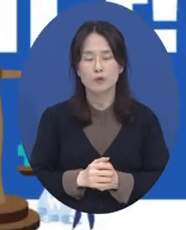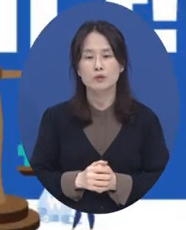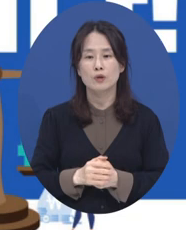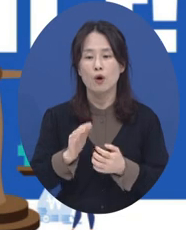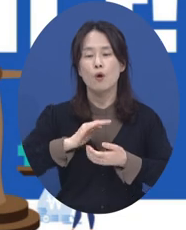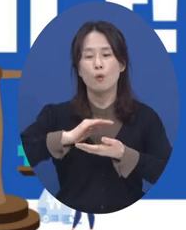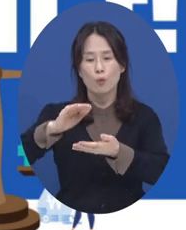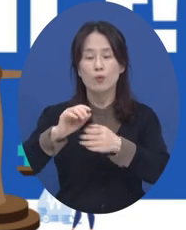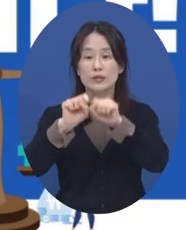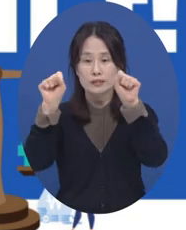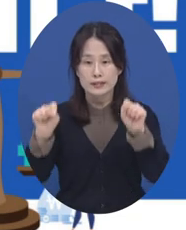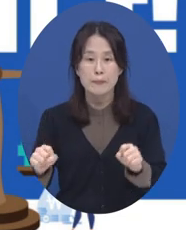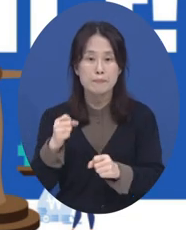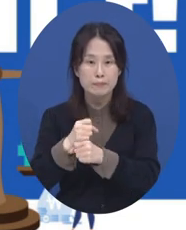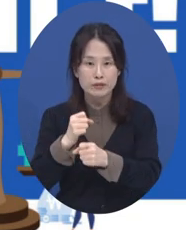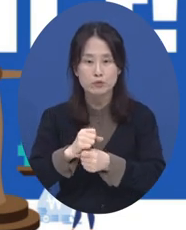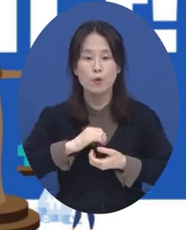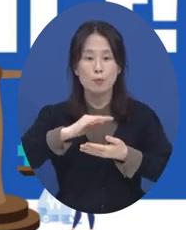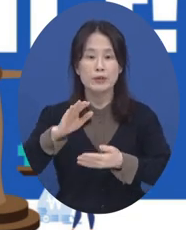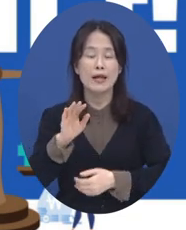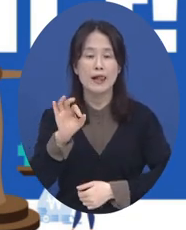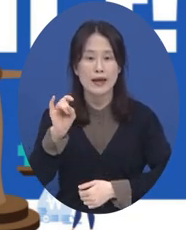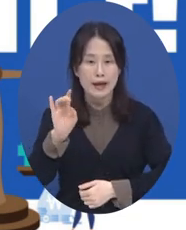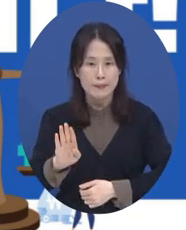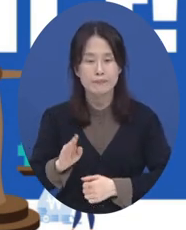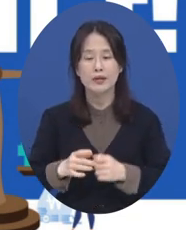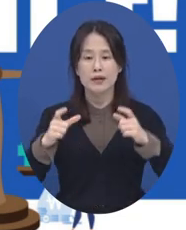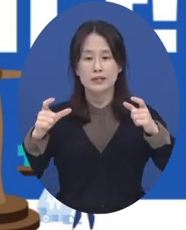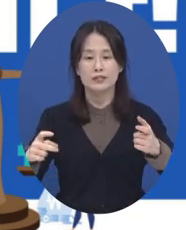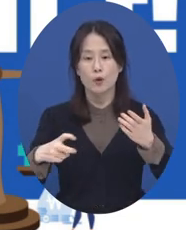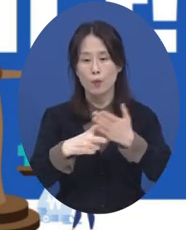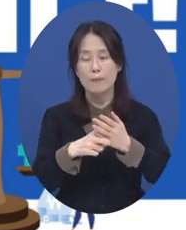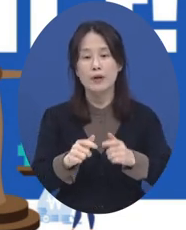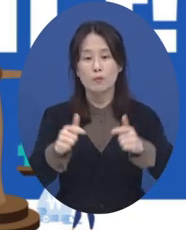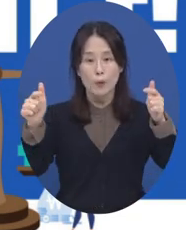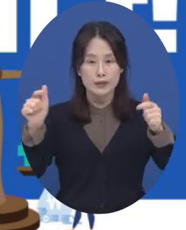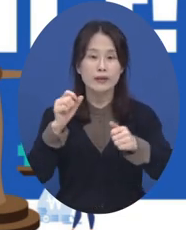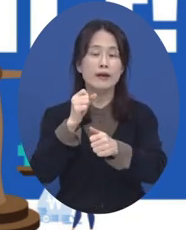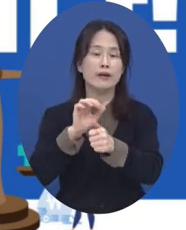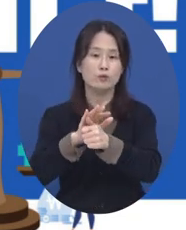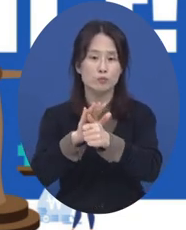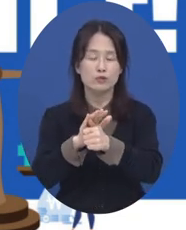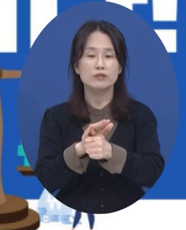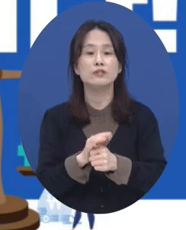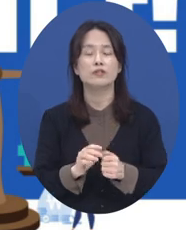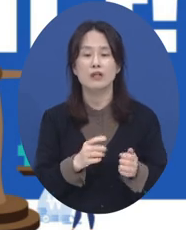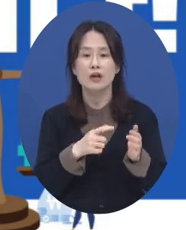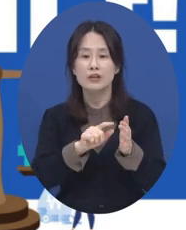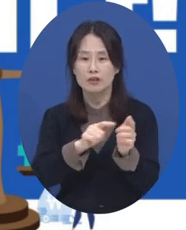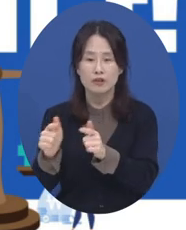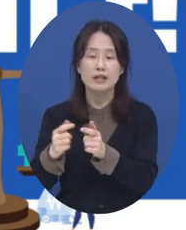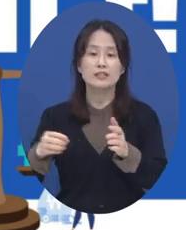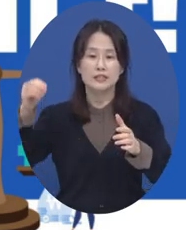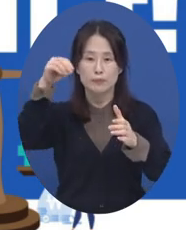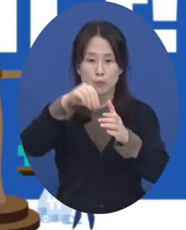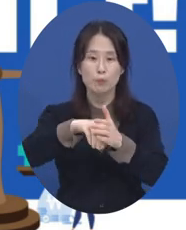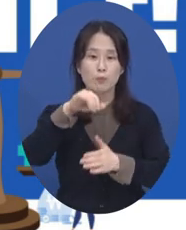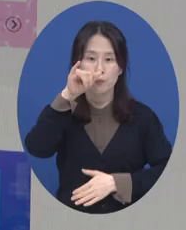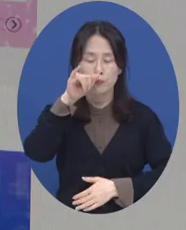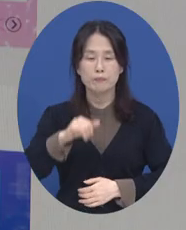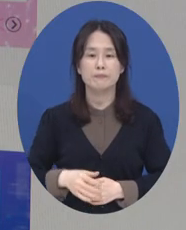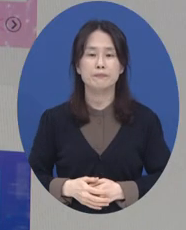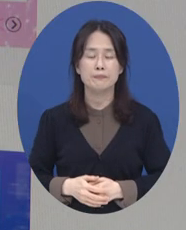시스템 구축, 공공 배달 앱, 지역 카페 확대 발행 등의 사업을 적극 추진하겠다는 내용이